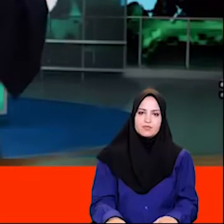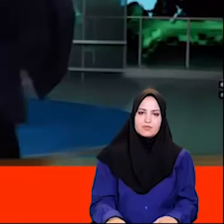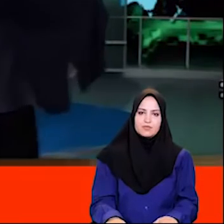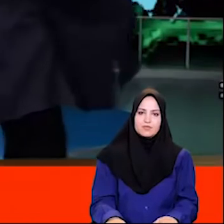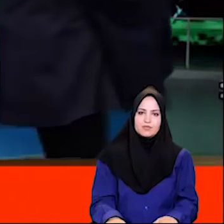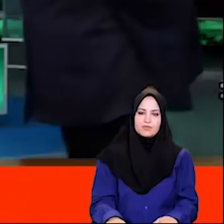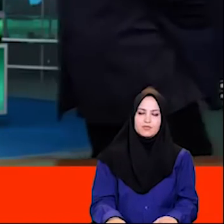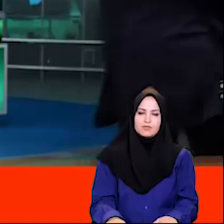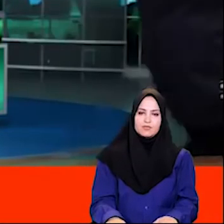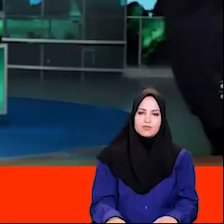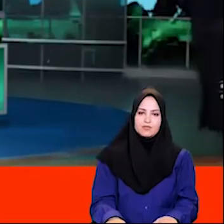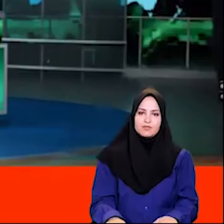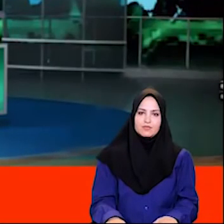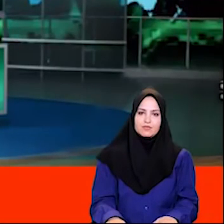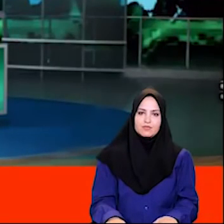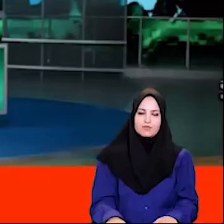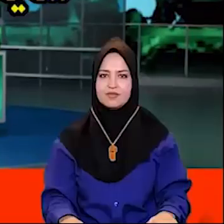چرا نبره؟ ببخشید.